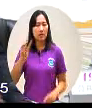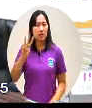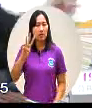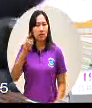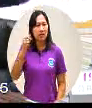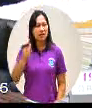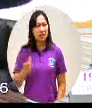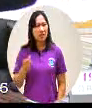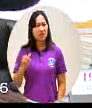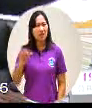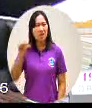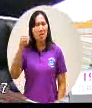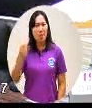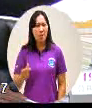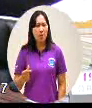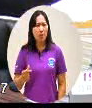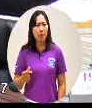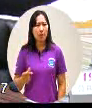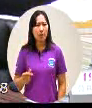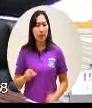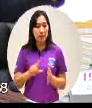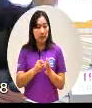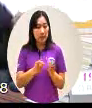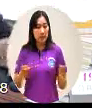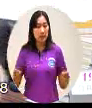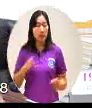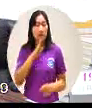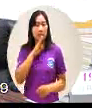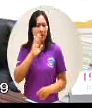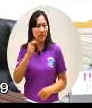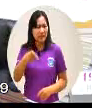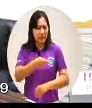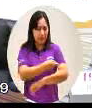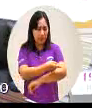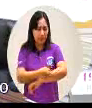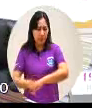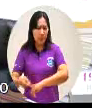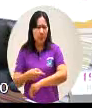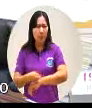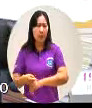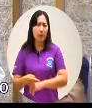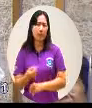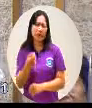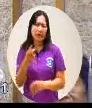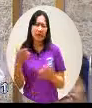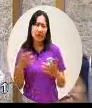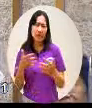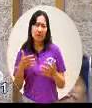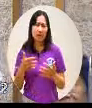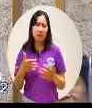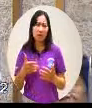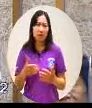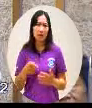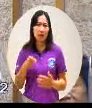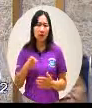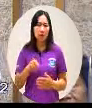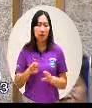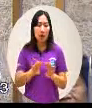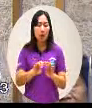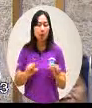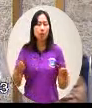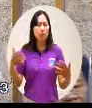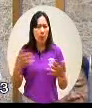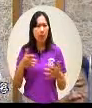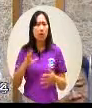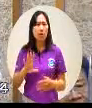久，这只是一条排水沟尔。 就是有一寡土地问题啊，啥话吼？阮即马 预估吼，你先设计几